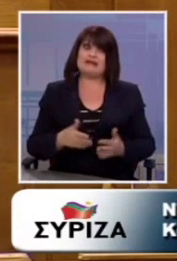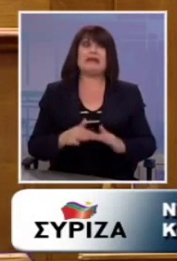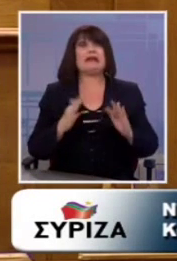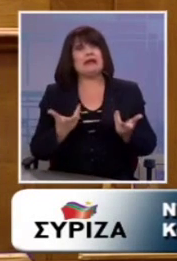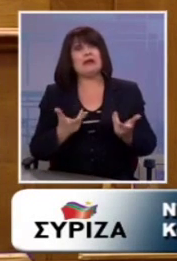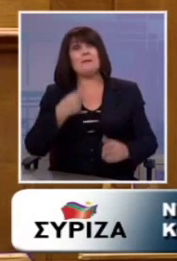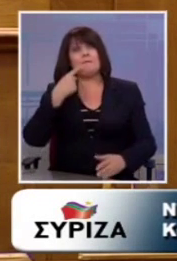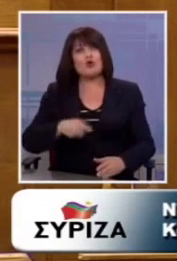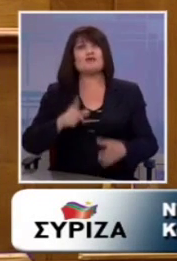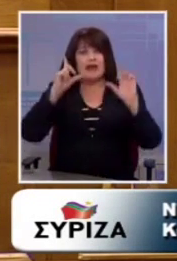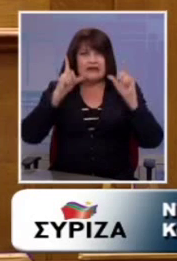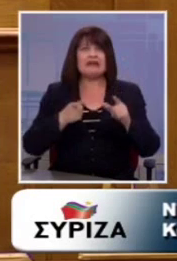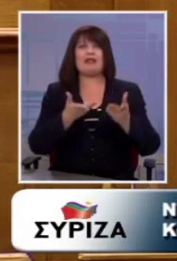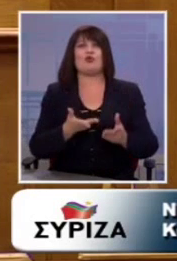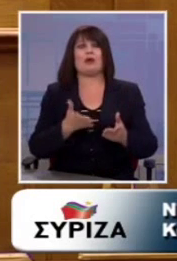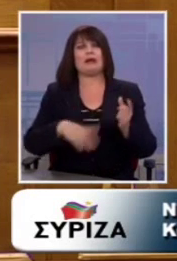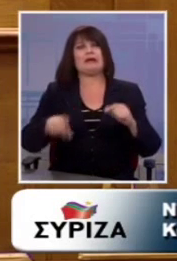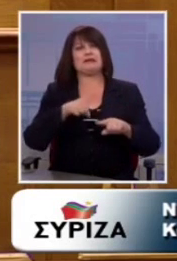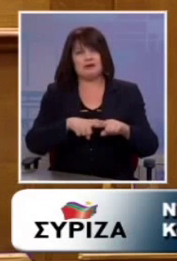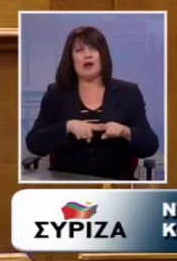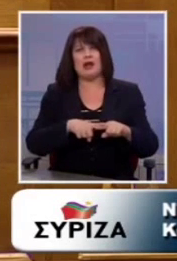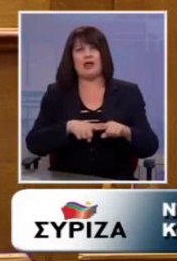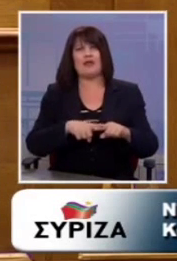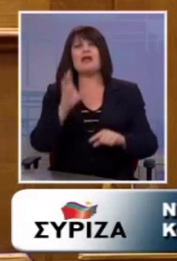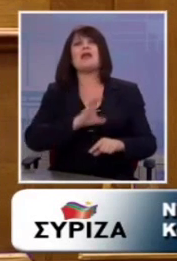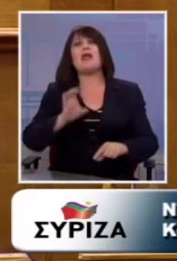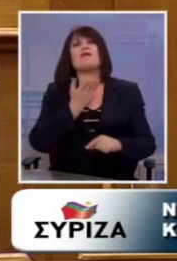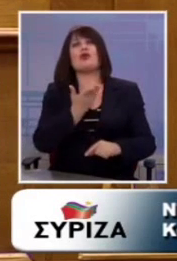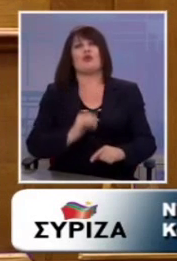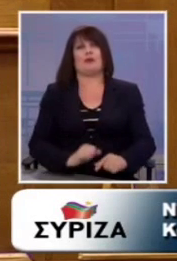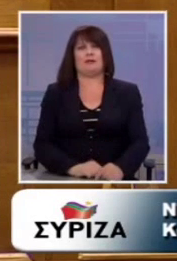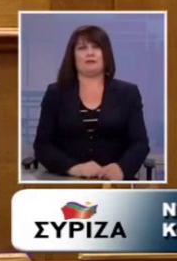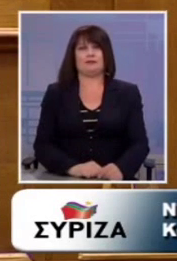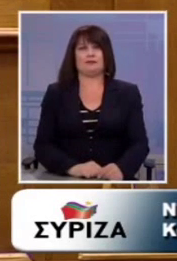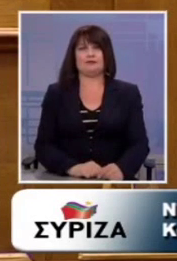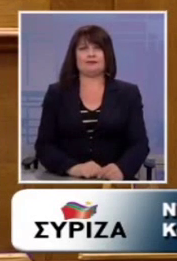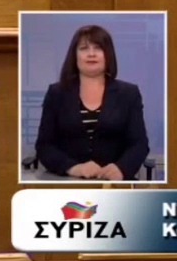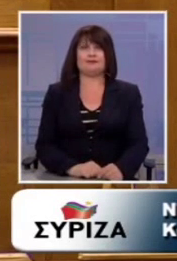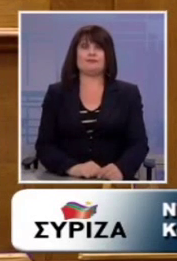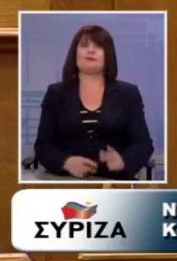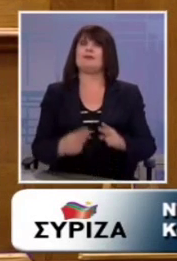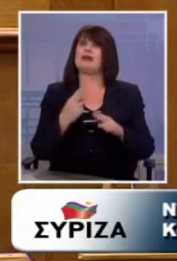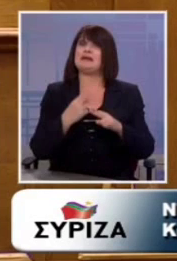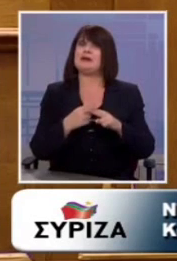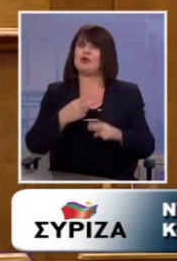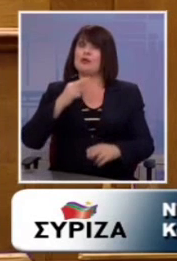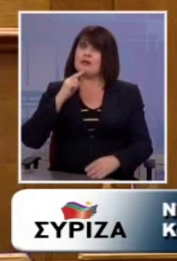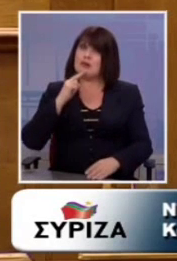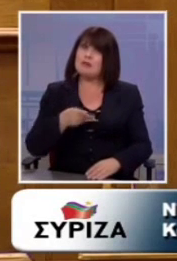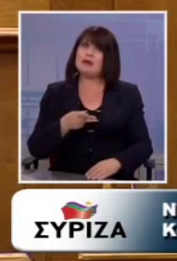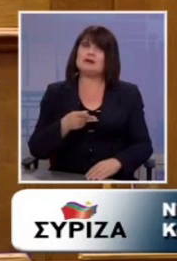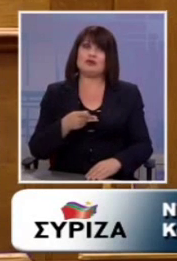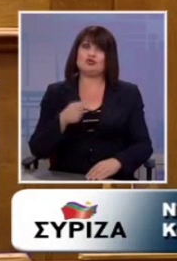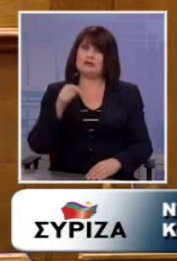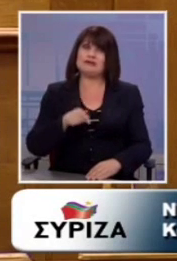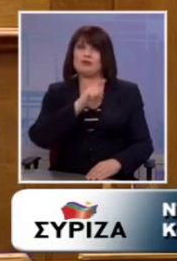προσβάλλει τη δημοκρατία στη χώρα μας και στην Ευρώπη? Έχει σημασία να απαντήσουμε σε